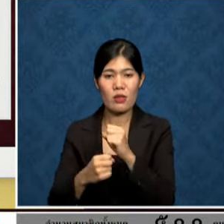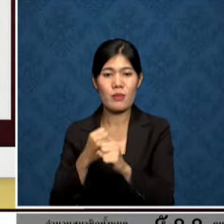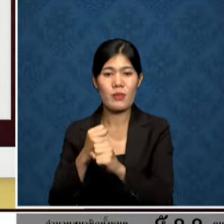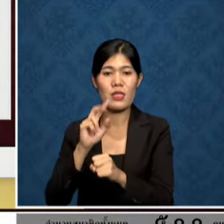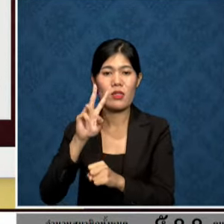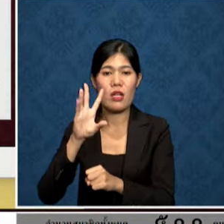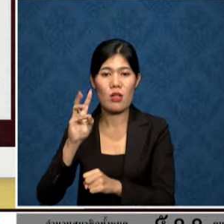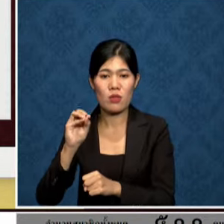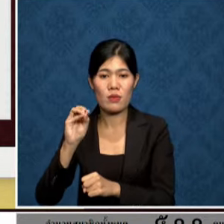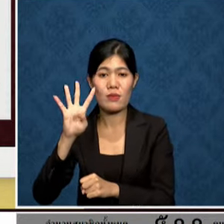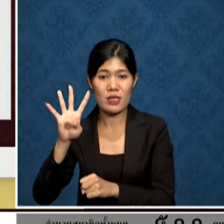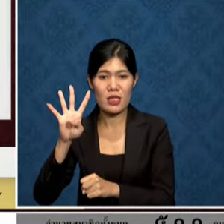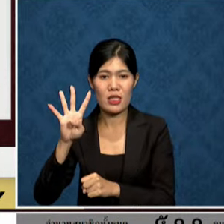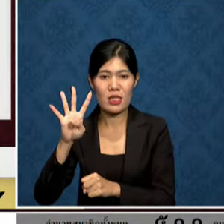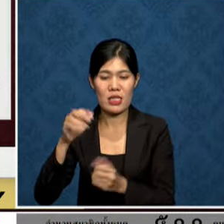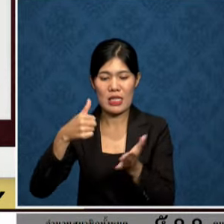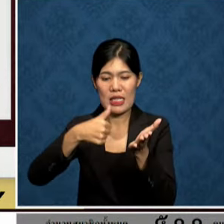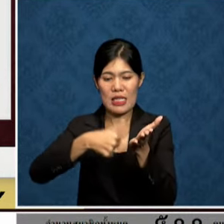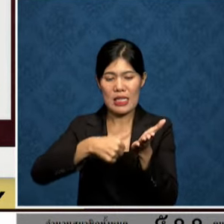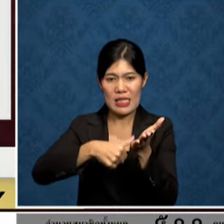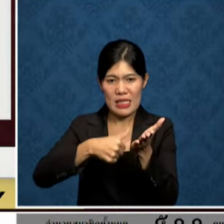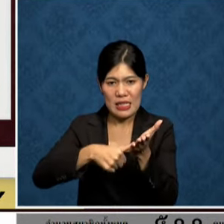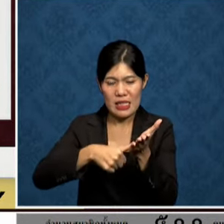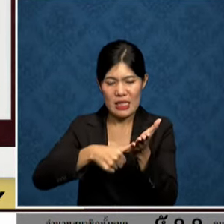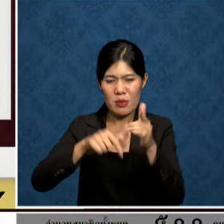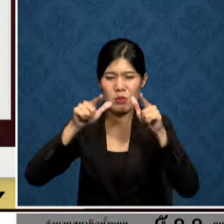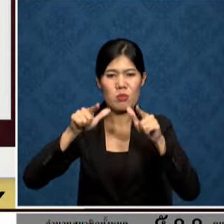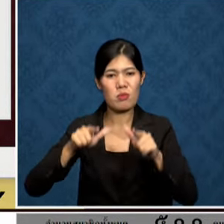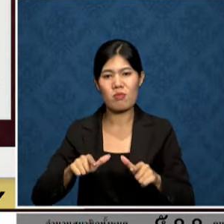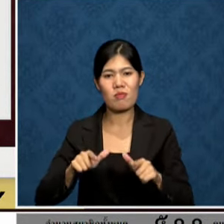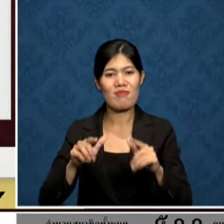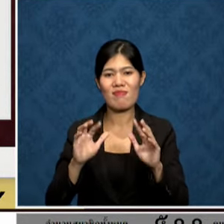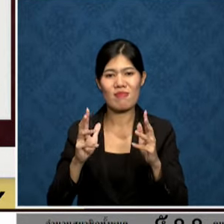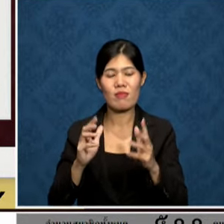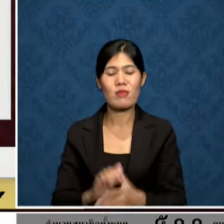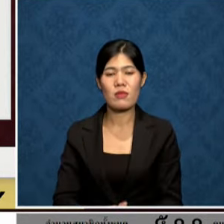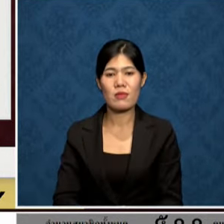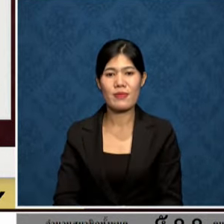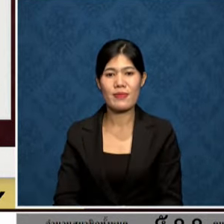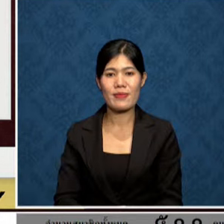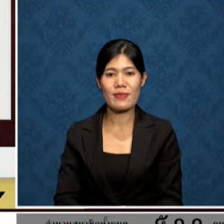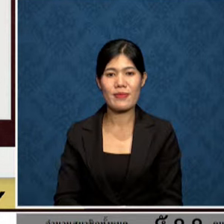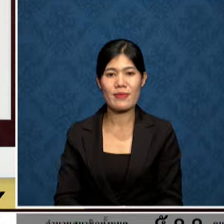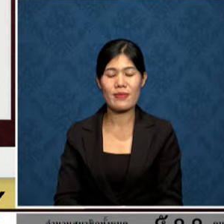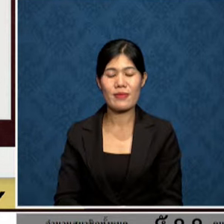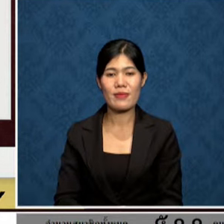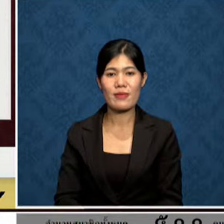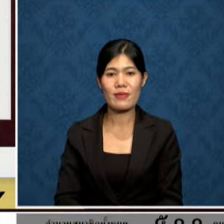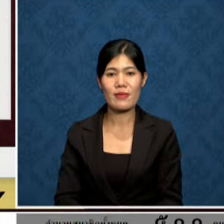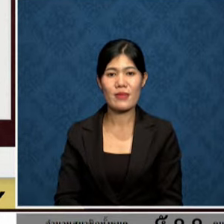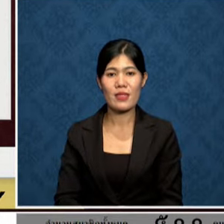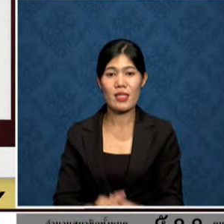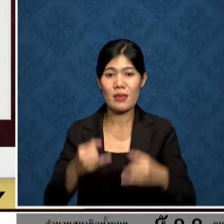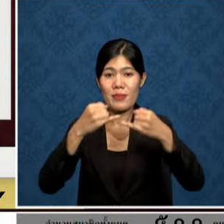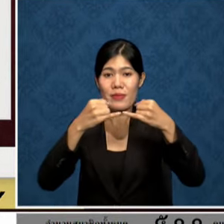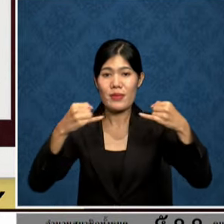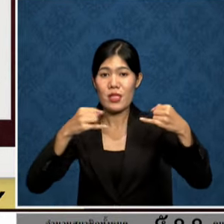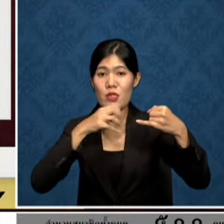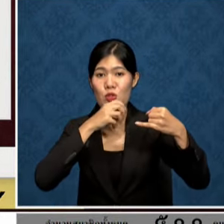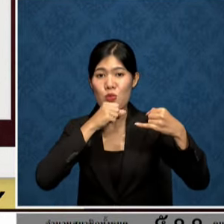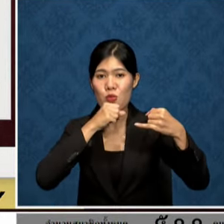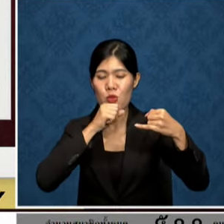ว่านะคะหนี้สาธารณะมันจะลดลงไปได้ที่สำคัญนะคะสังเกตดูนะคะเอ่อเส้นสีส้มเนี่ยนะคะเป็น